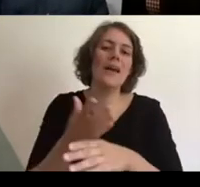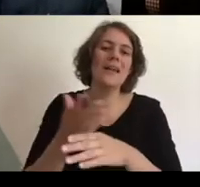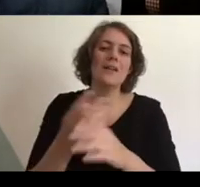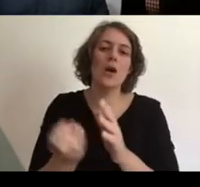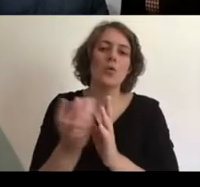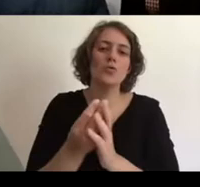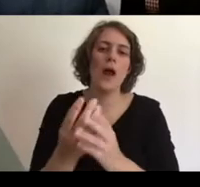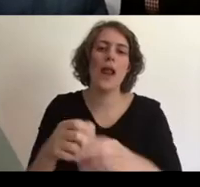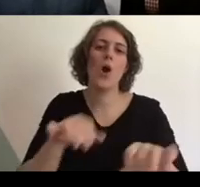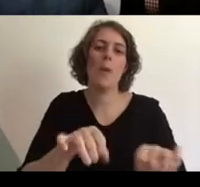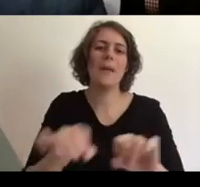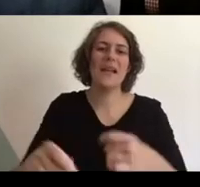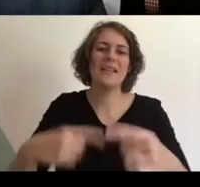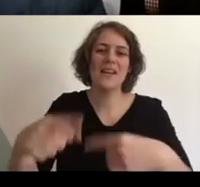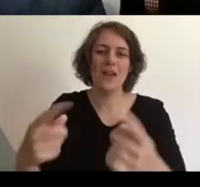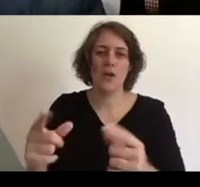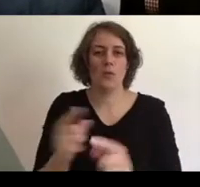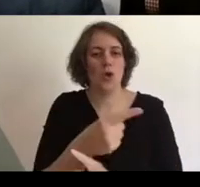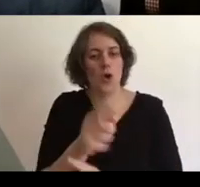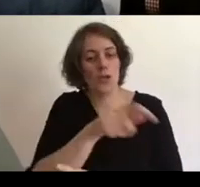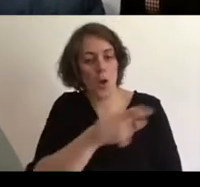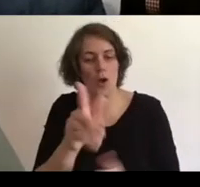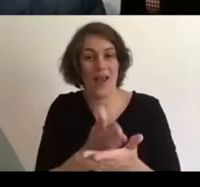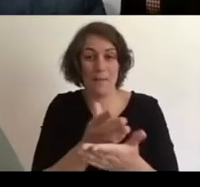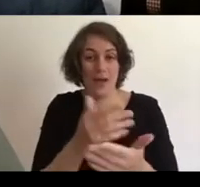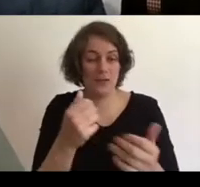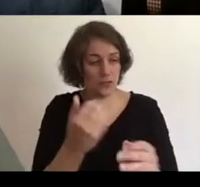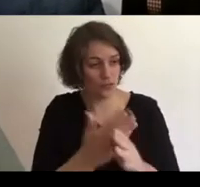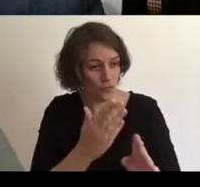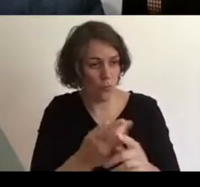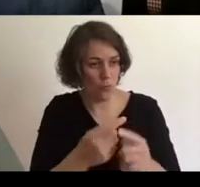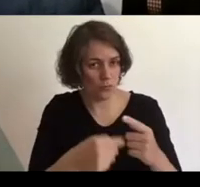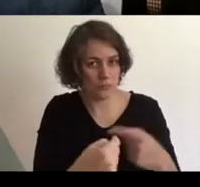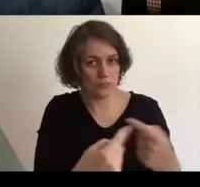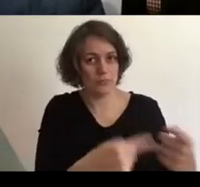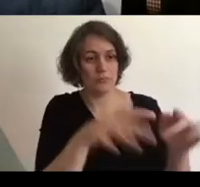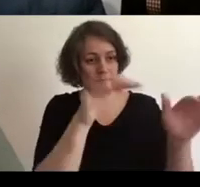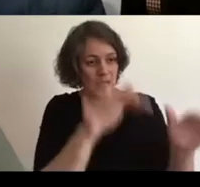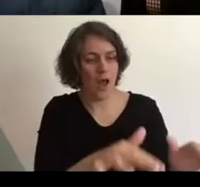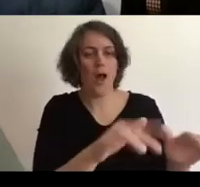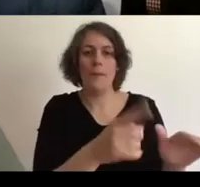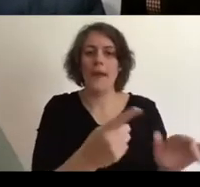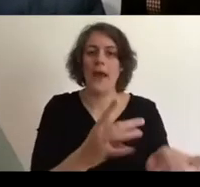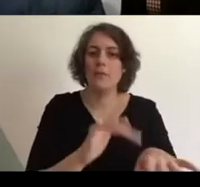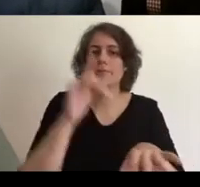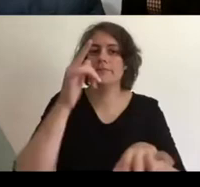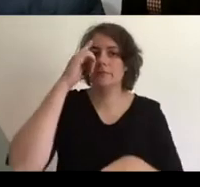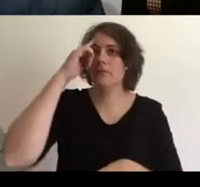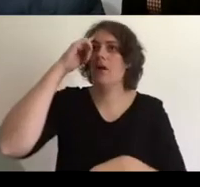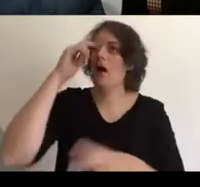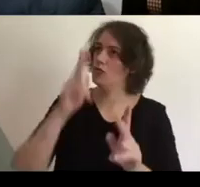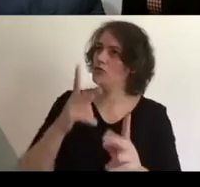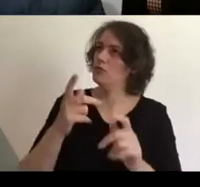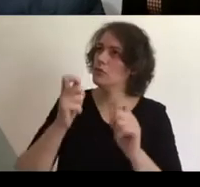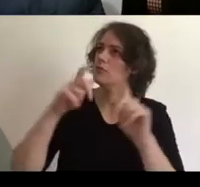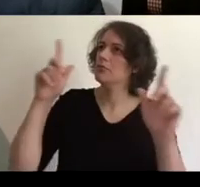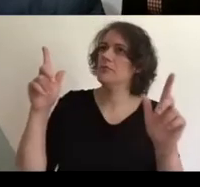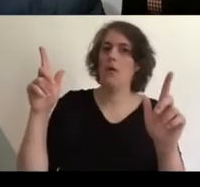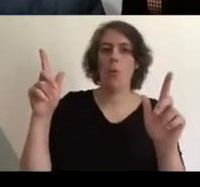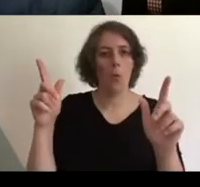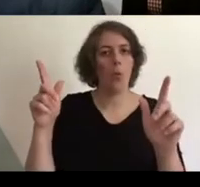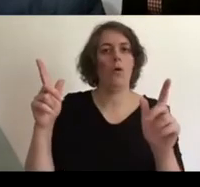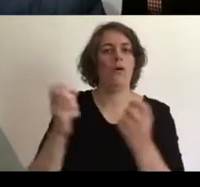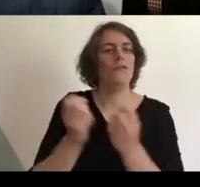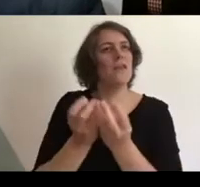für Mitarbeitende in diesen Betrieben. Das heißt, es geht eben genau um dieses Thema, in die du uns eingeführt hast, Vielfalt.